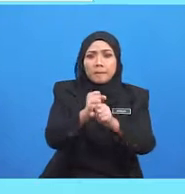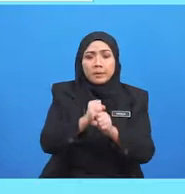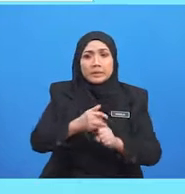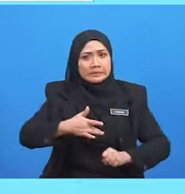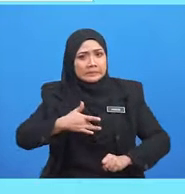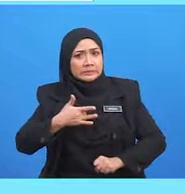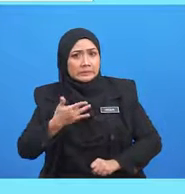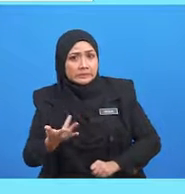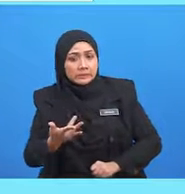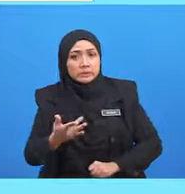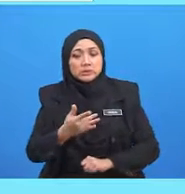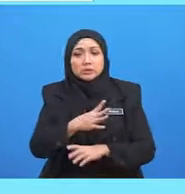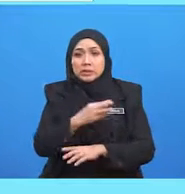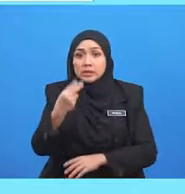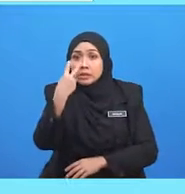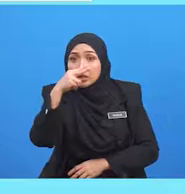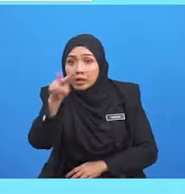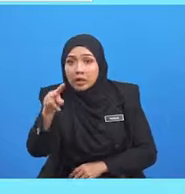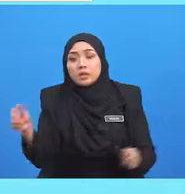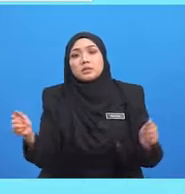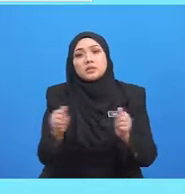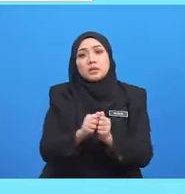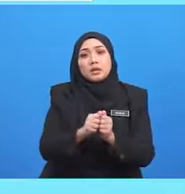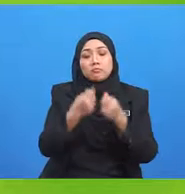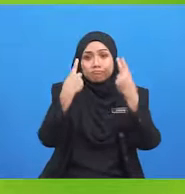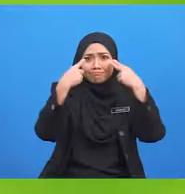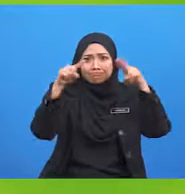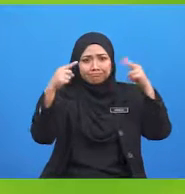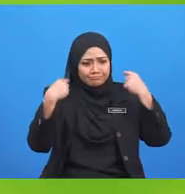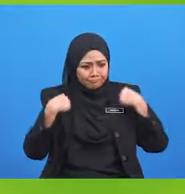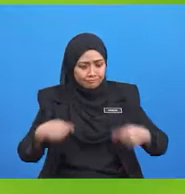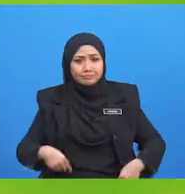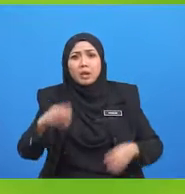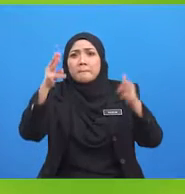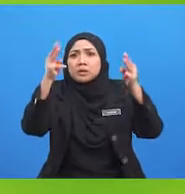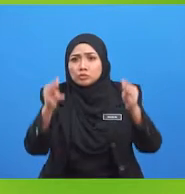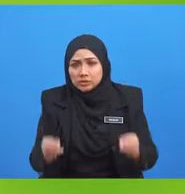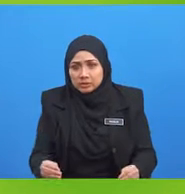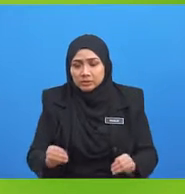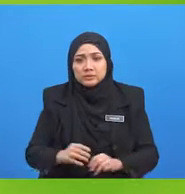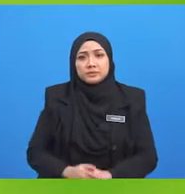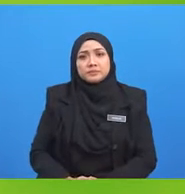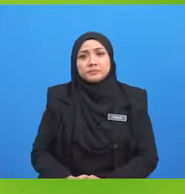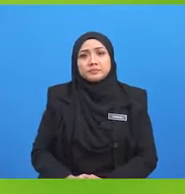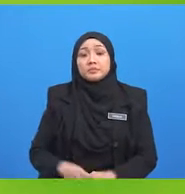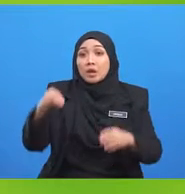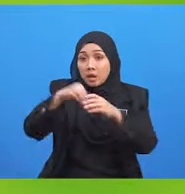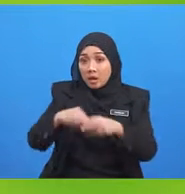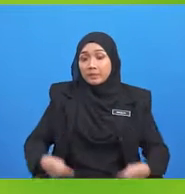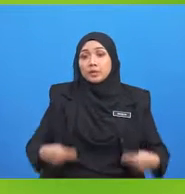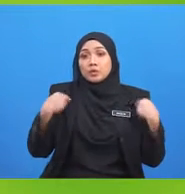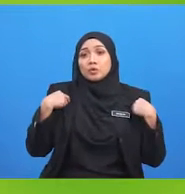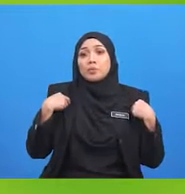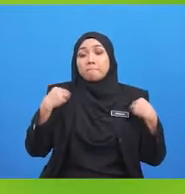dirasai dan dilihat dengan panca indera manusia. Di dalam kehidupan manusia, kita memerlukan